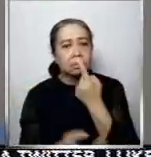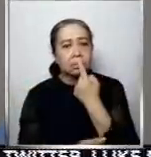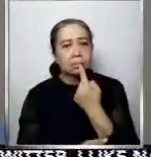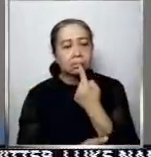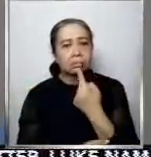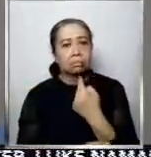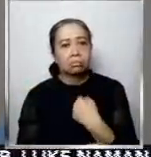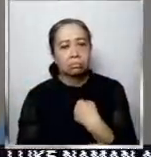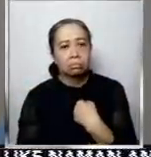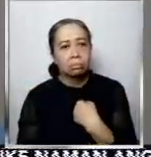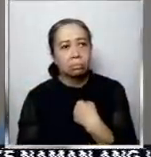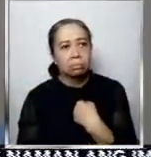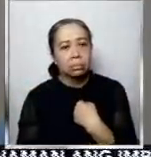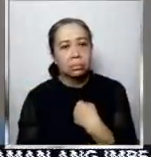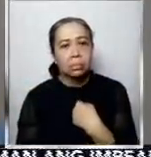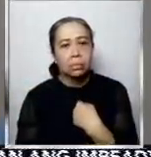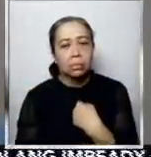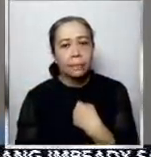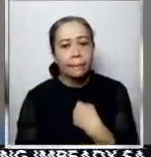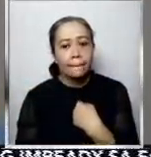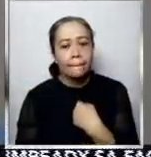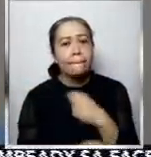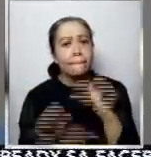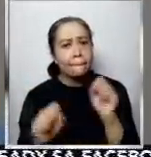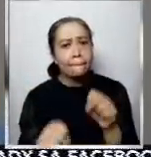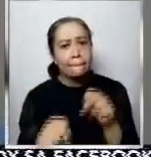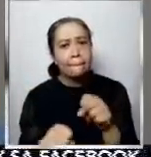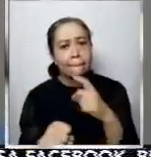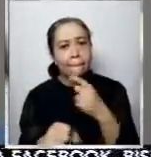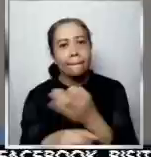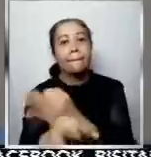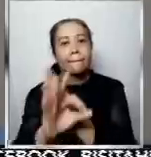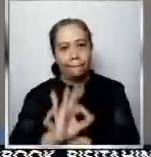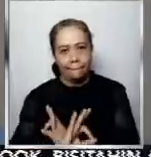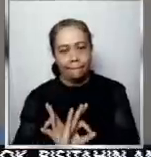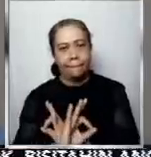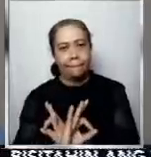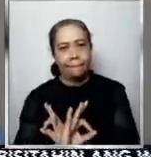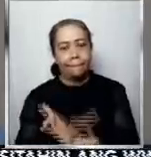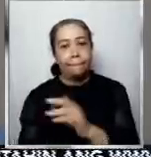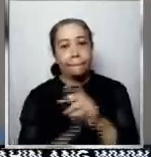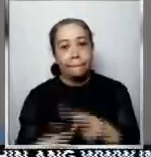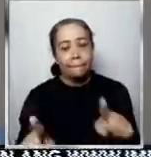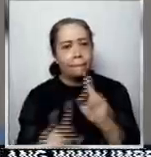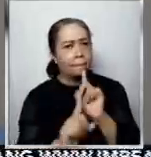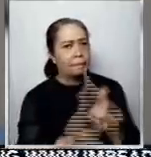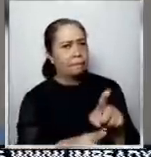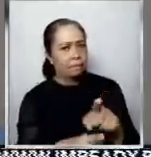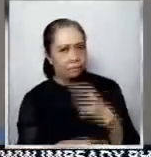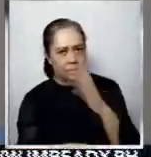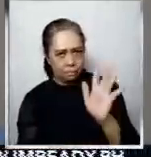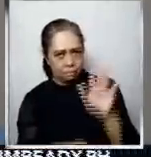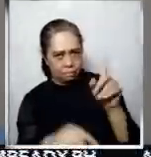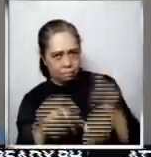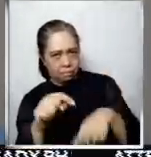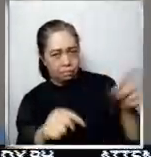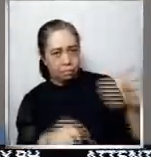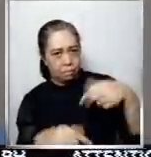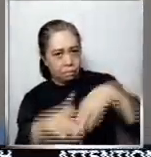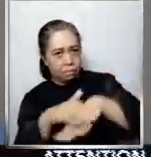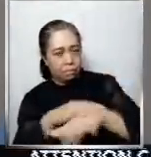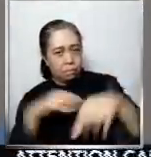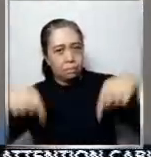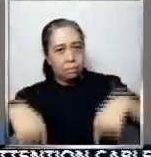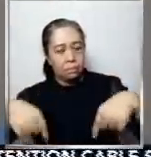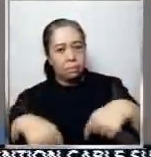na pwede naman daw ako sunduin. Pero sa ang sagot ko na baka hindi kayo pwedeng makapasok dito.